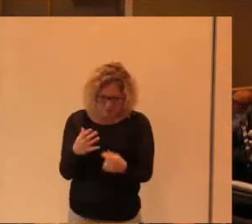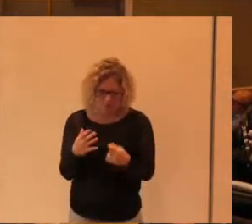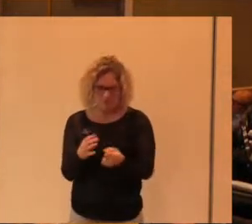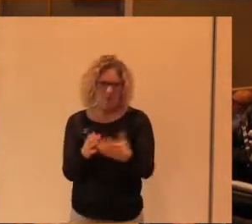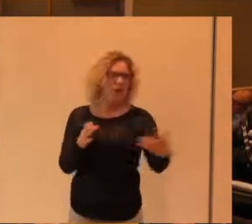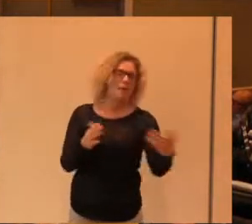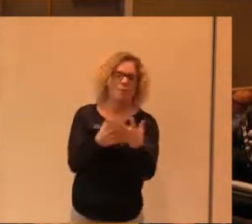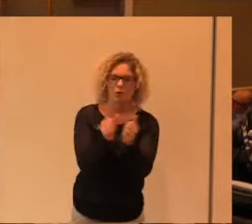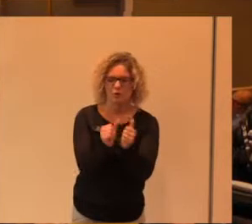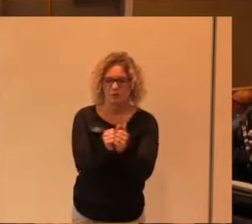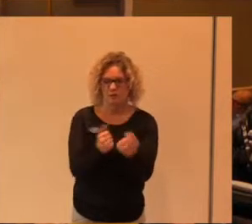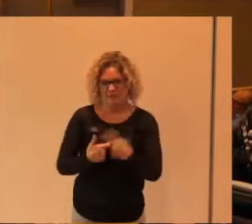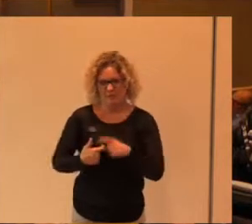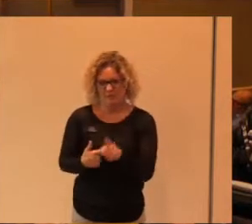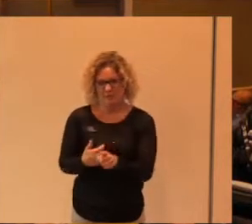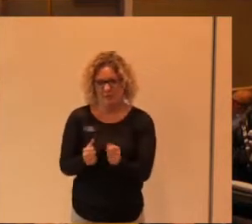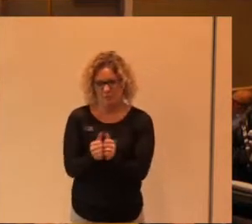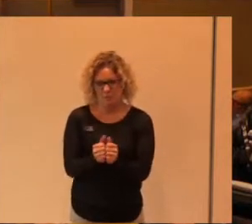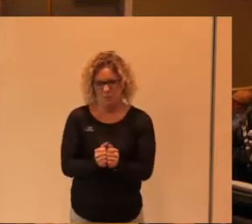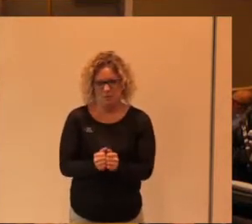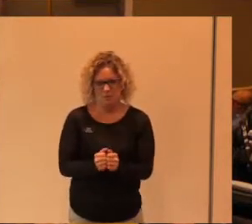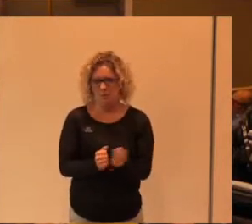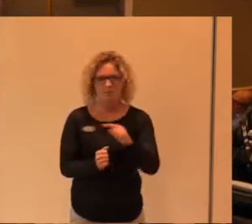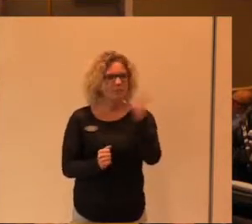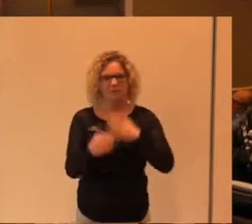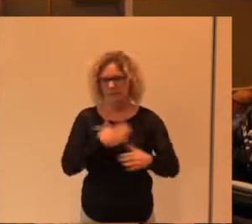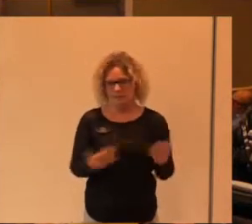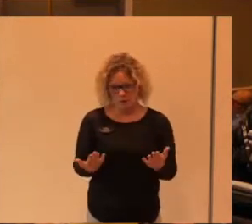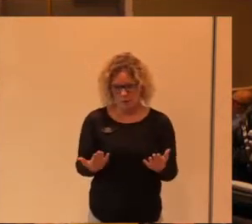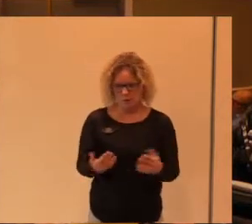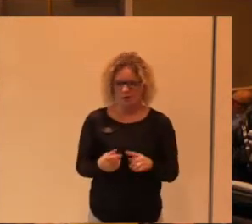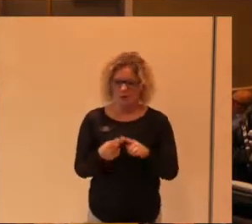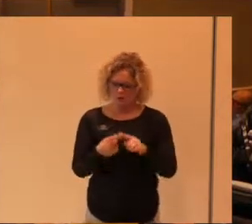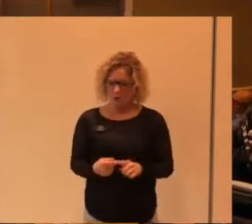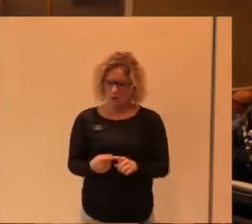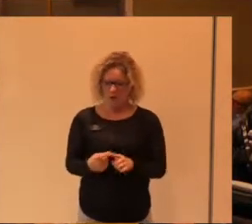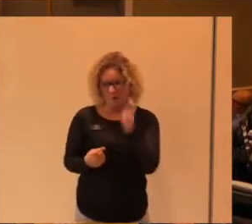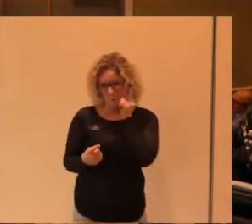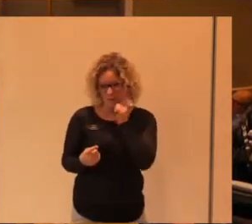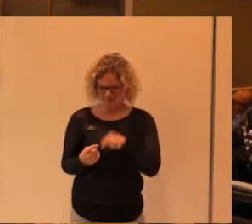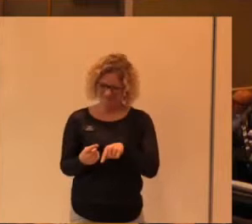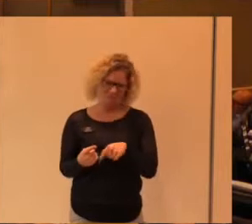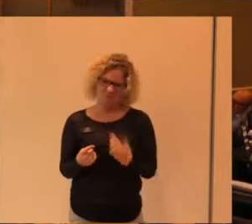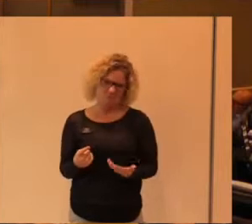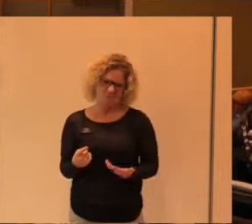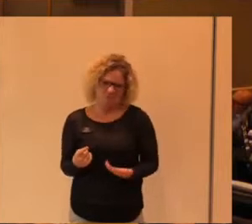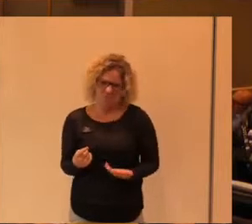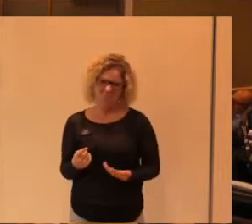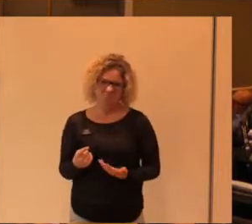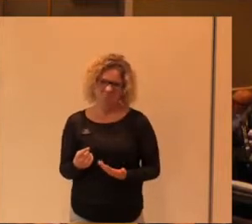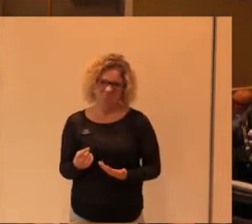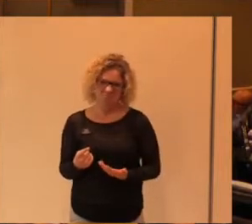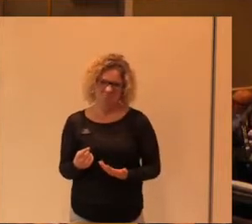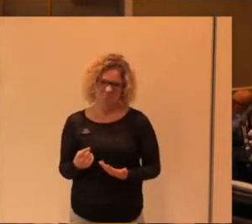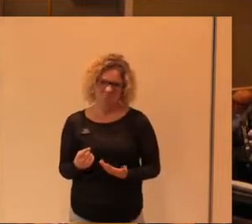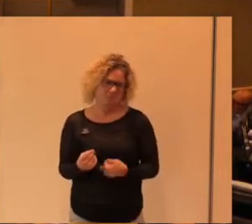saker runt omkring. Det som jag tycker är mest intressanta med det var att de första versionerna de tog fram de var inte särskilt bra. Och precis på